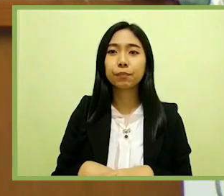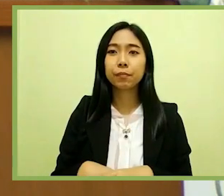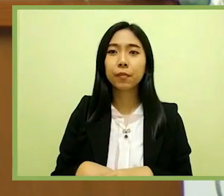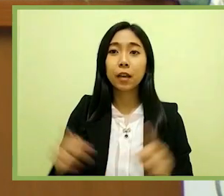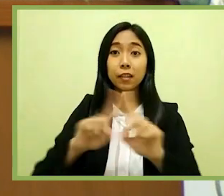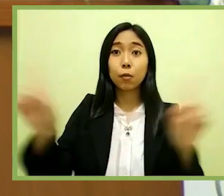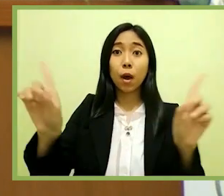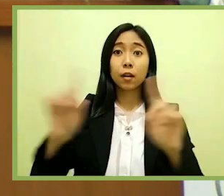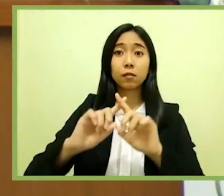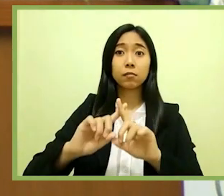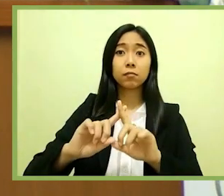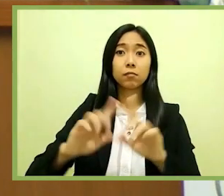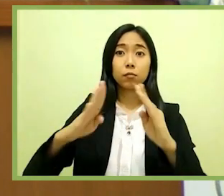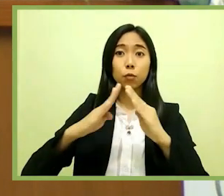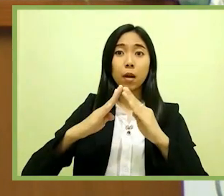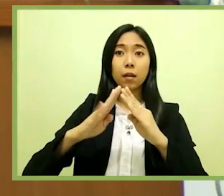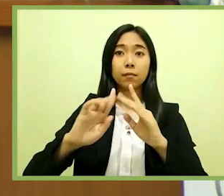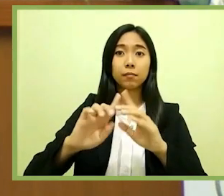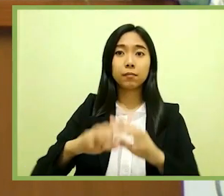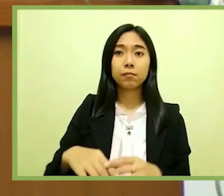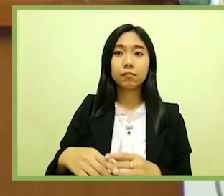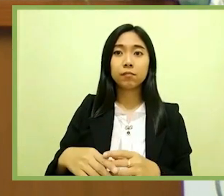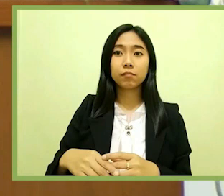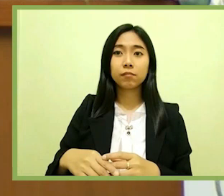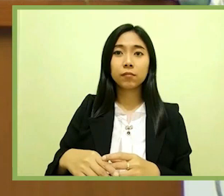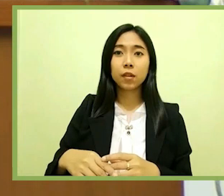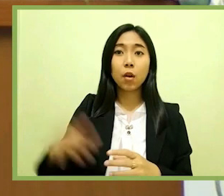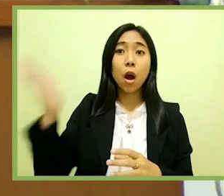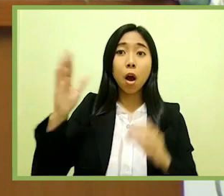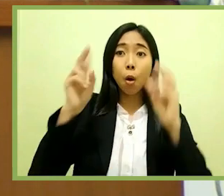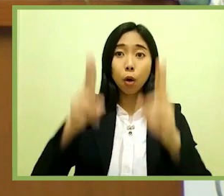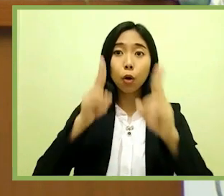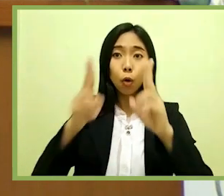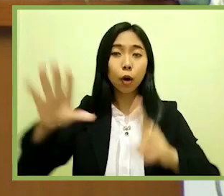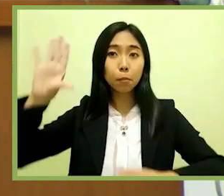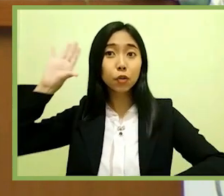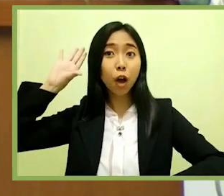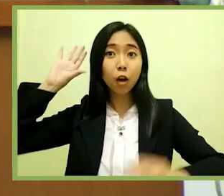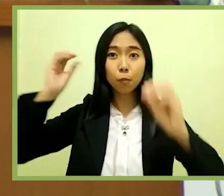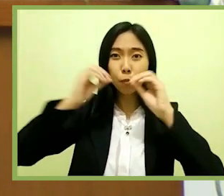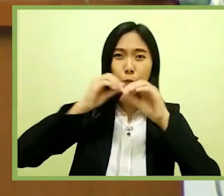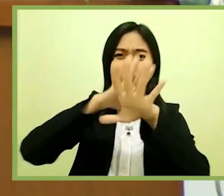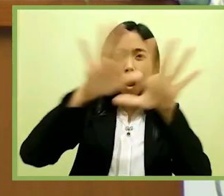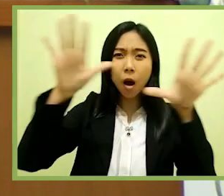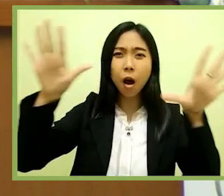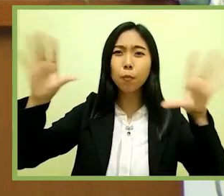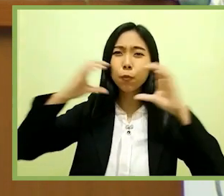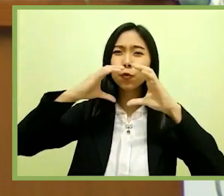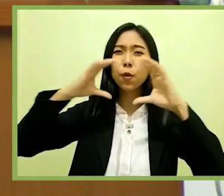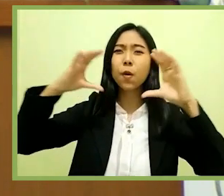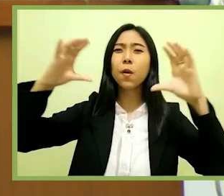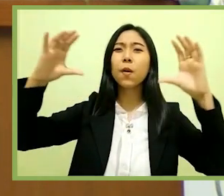rumah, mendengar bunyi yang keras itu, orang-orang banyak kemudian juga